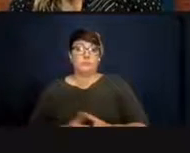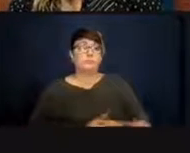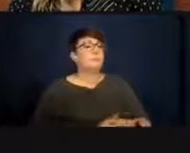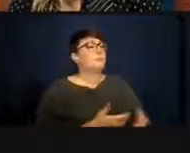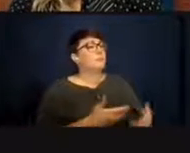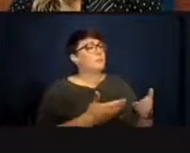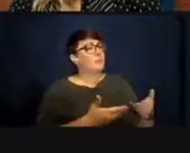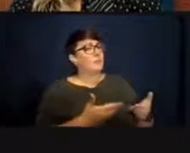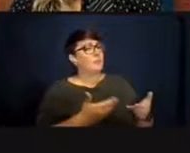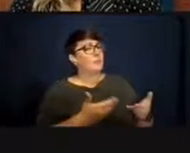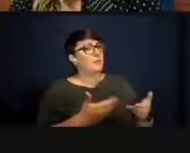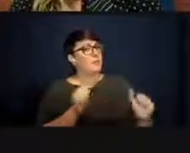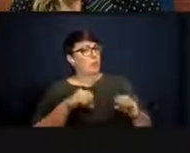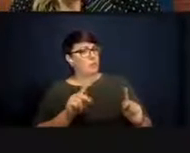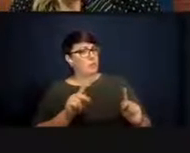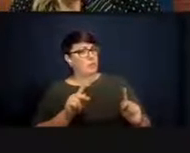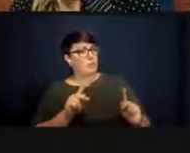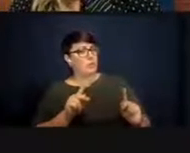هل